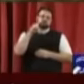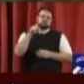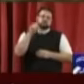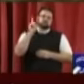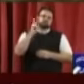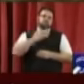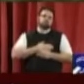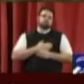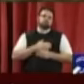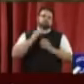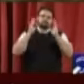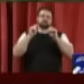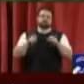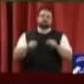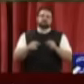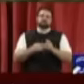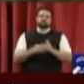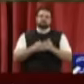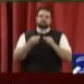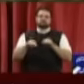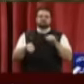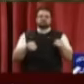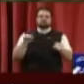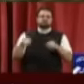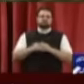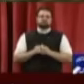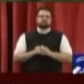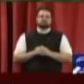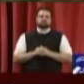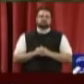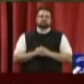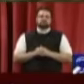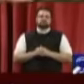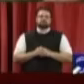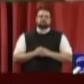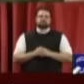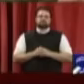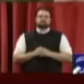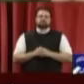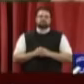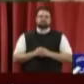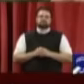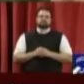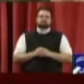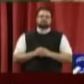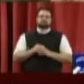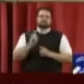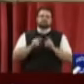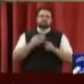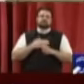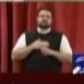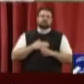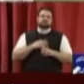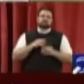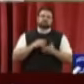ar trebui să fie așa. Dacă omul ți făcut un dar, îi mulțumești atât. Îți place, îl folosești, nu îl dai în altă parte. Dar cu vibrațiile,